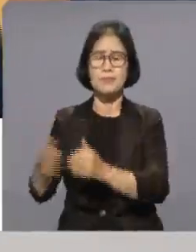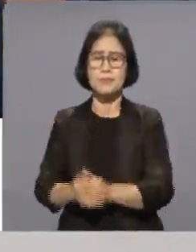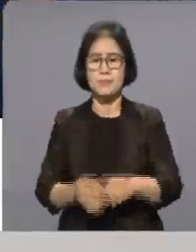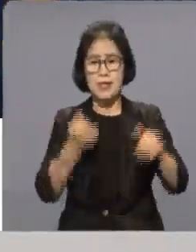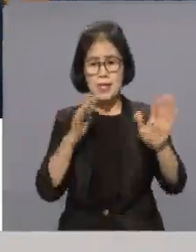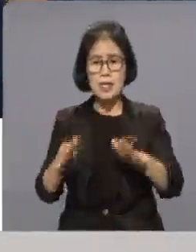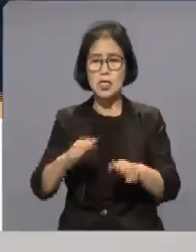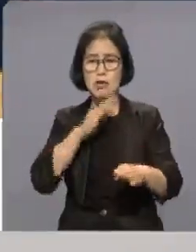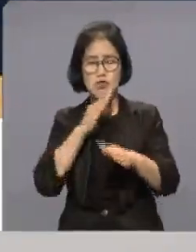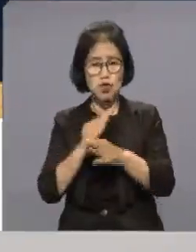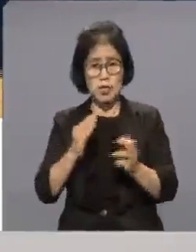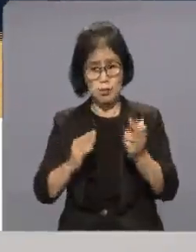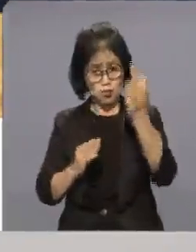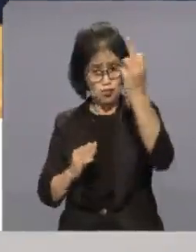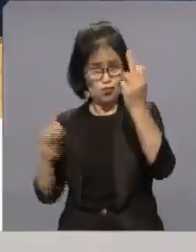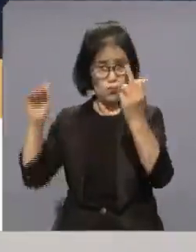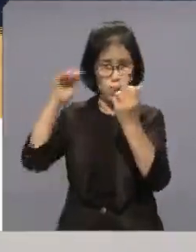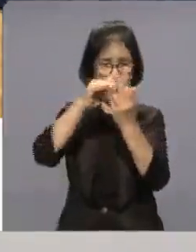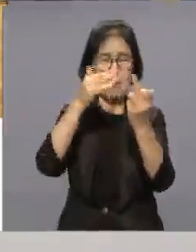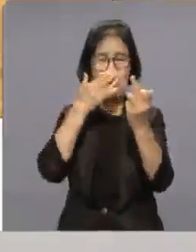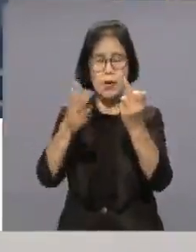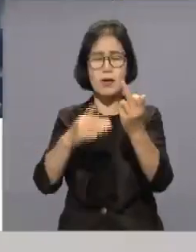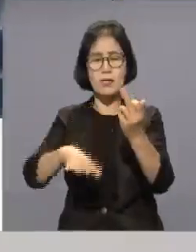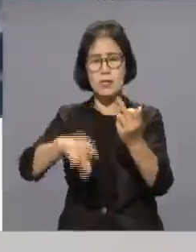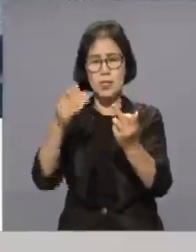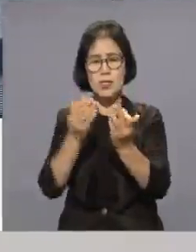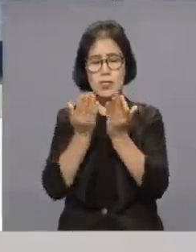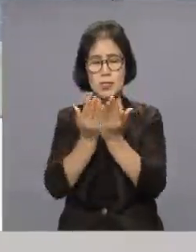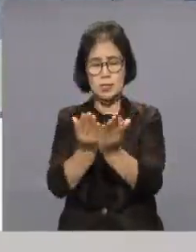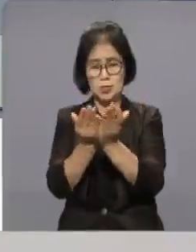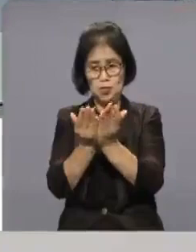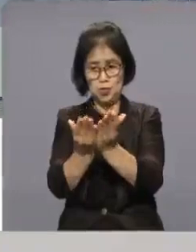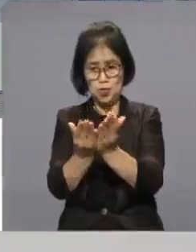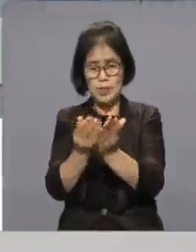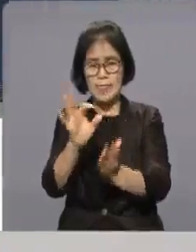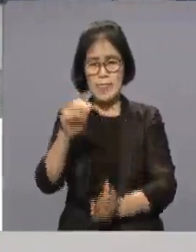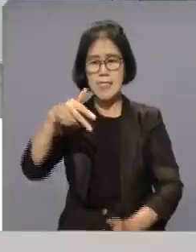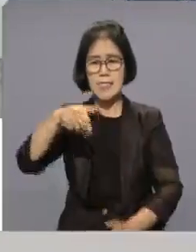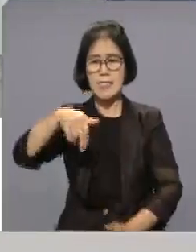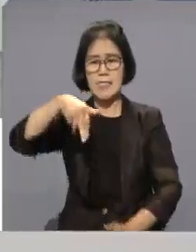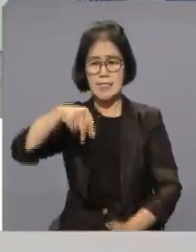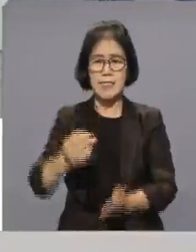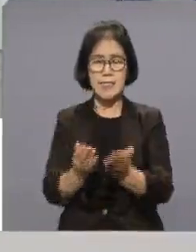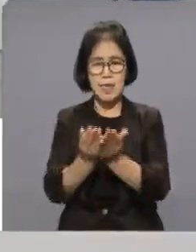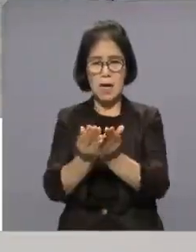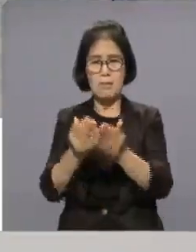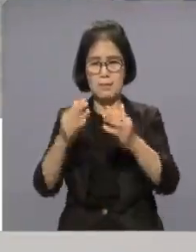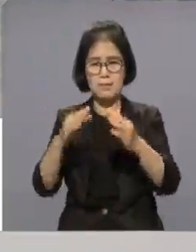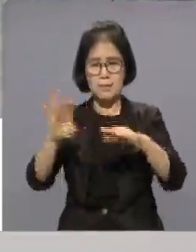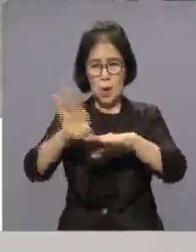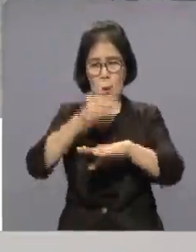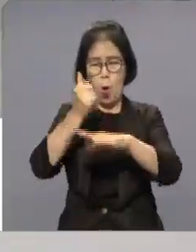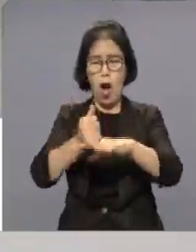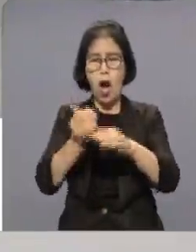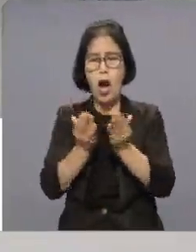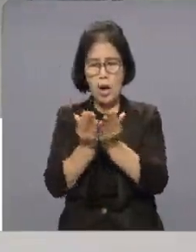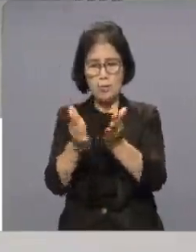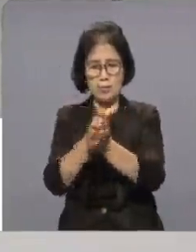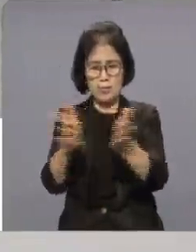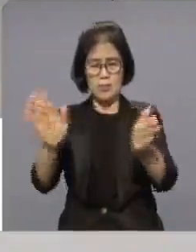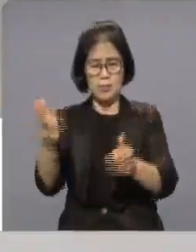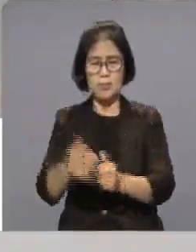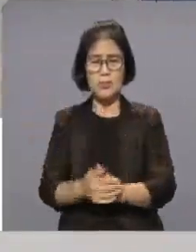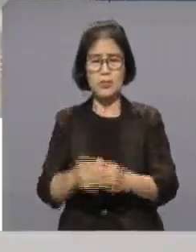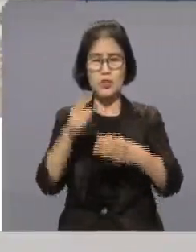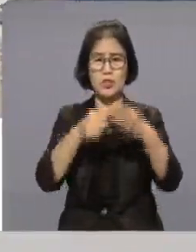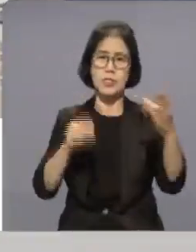해상에서 북한 탄도미사일을 요격할 수 있는 첫 8,200톤급 차세대 이지스 구축함, 정조대왕함이 진수됐습니다.